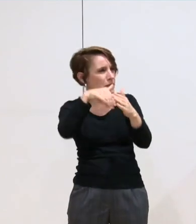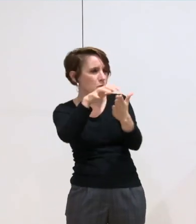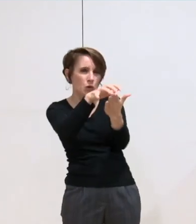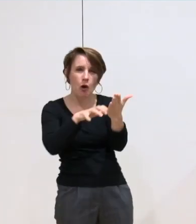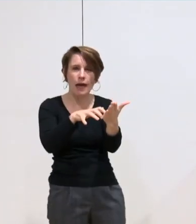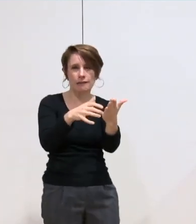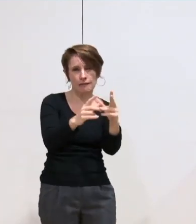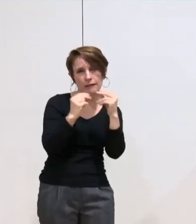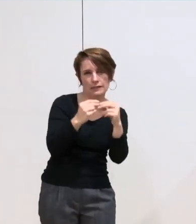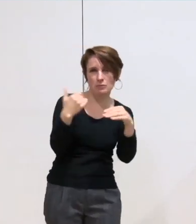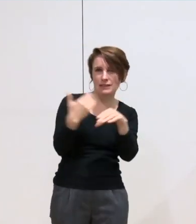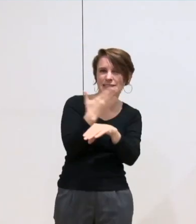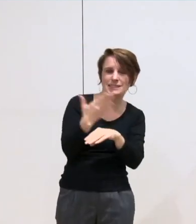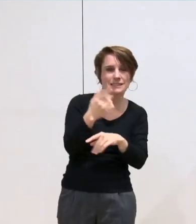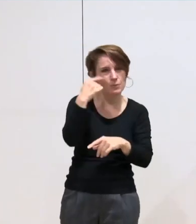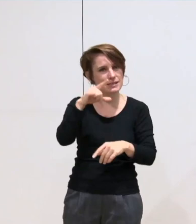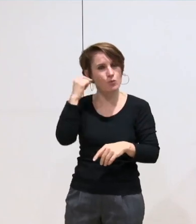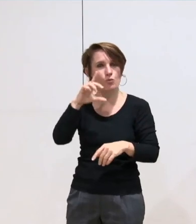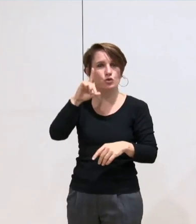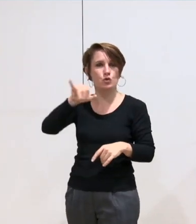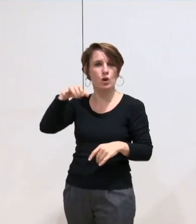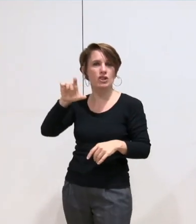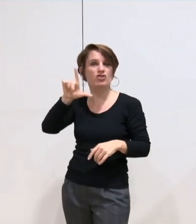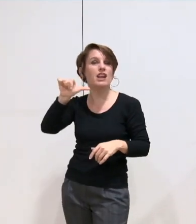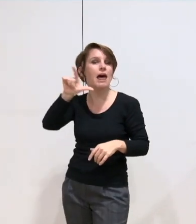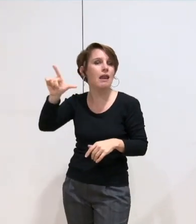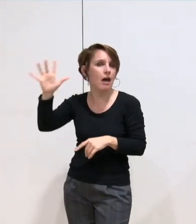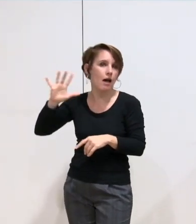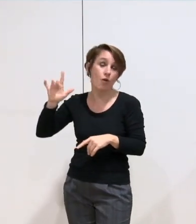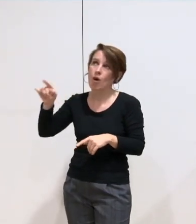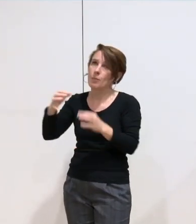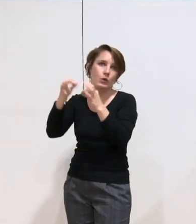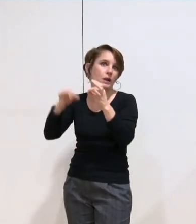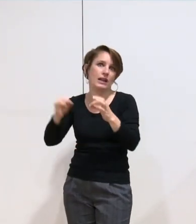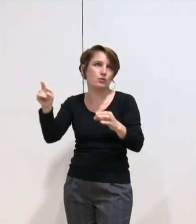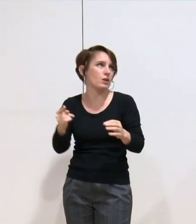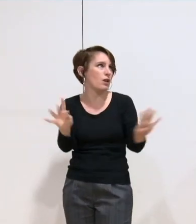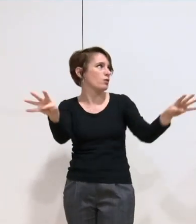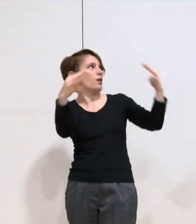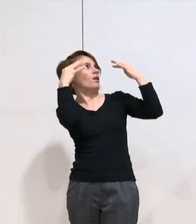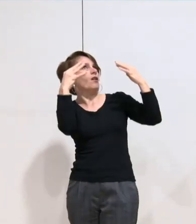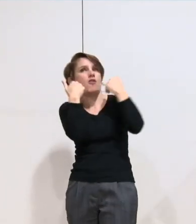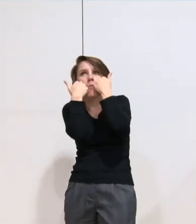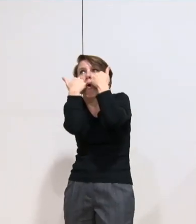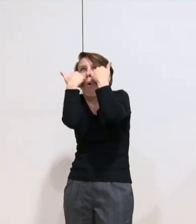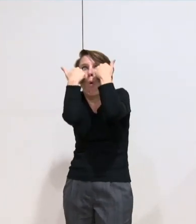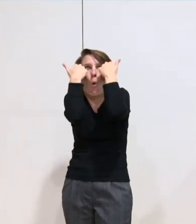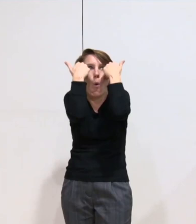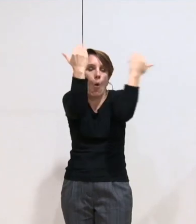pense quand même qu'il doit avoir la honte qui lui coule sur le visage depuis ce jour-là. Donc je pense qu'il faut quand même